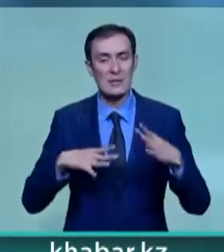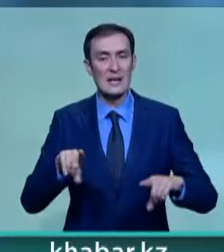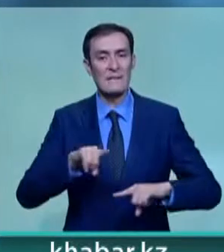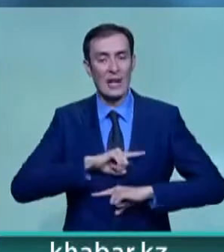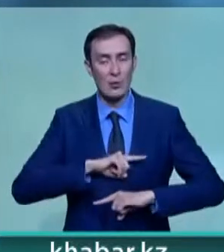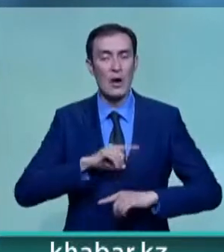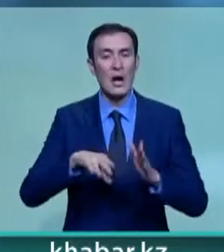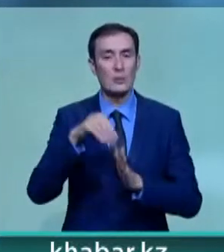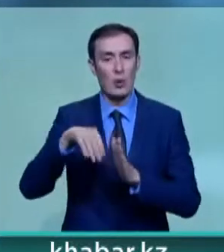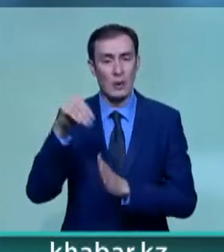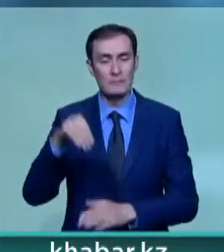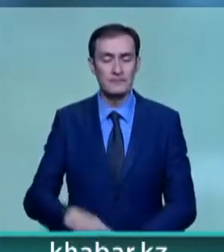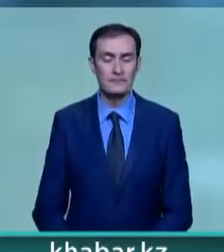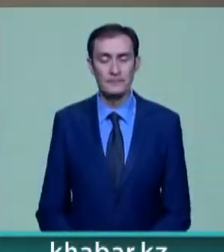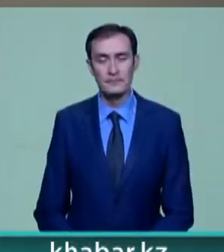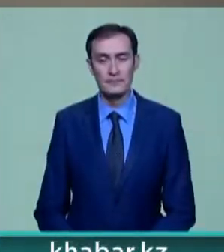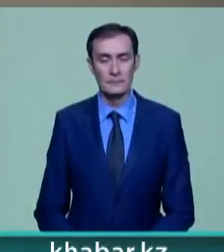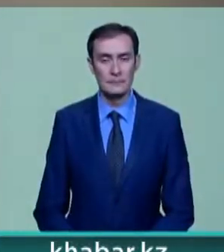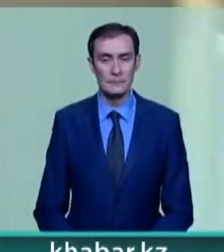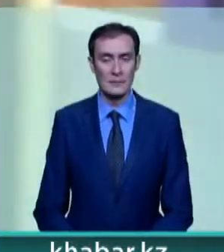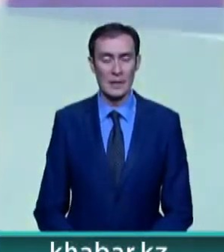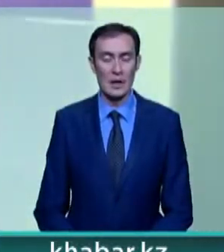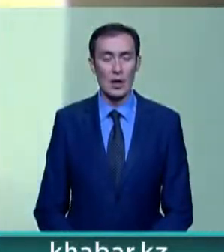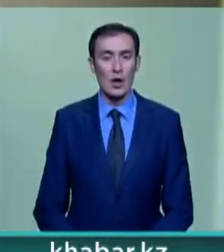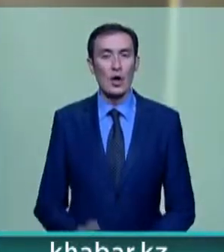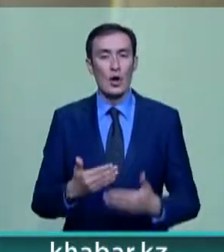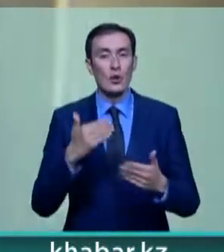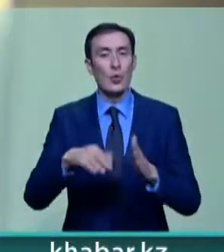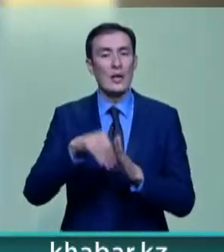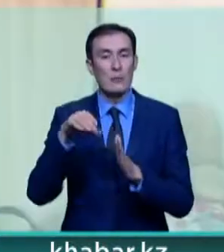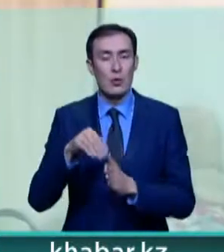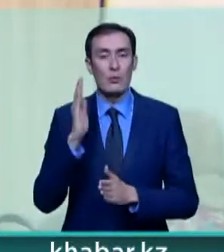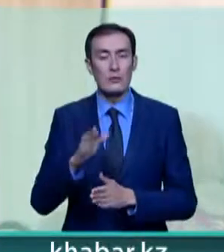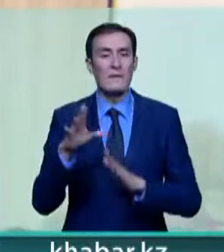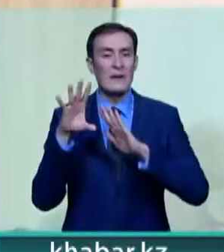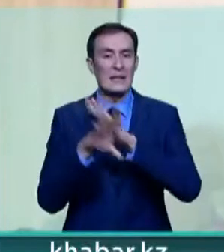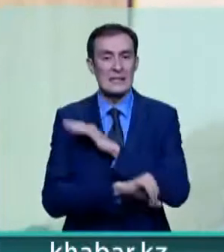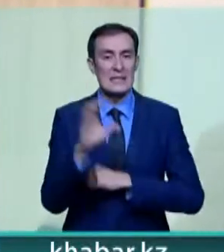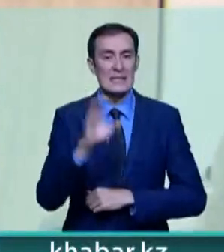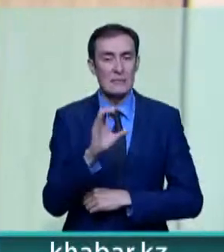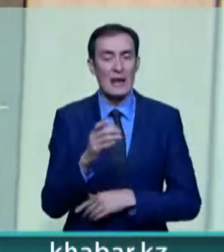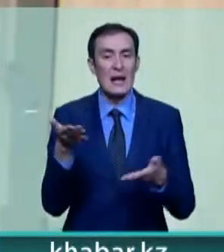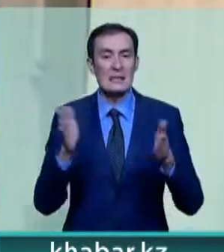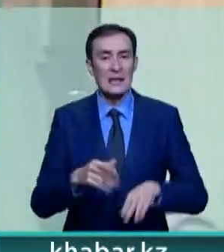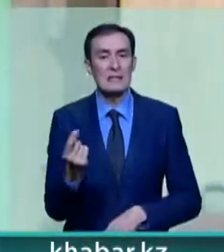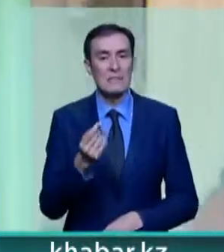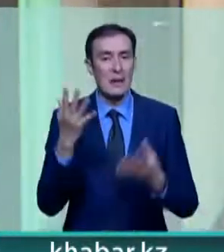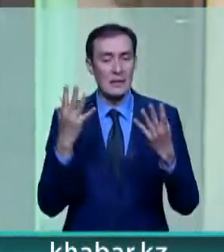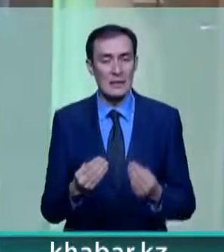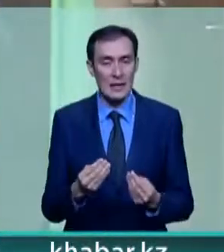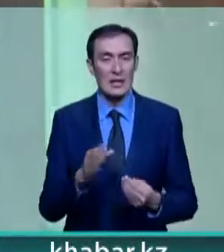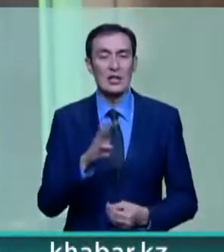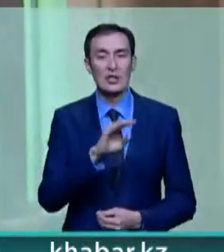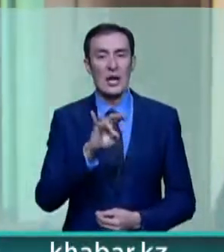финалу национального отбора. До национального отбора, который пройдет в конце сентября, остались считанные дни. Жан Маким в